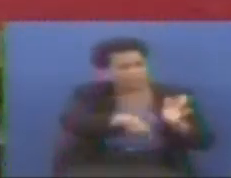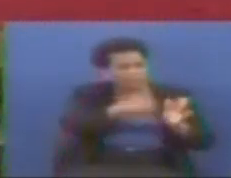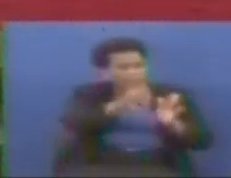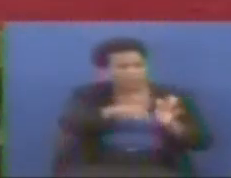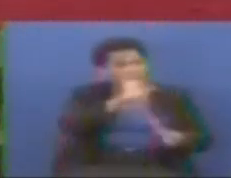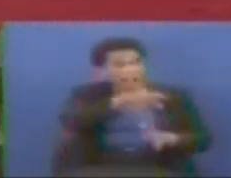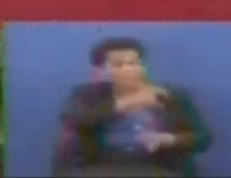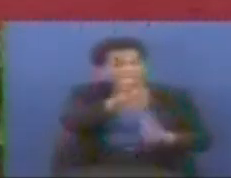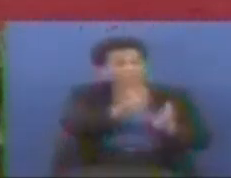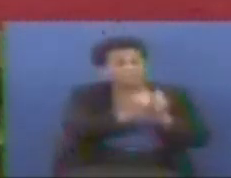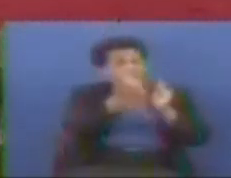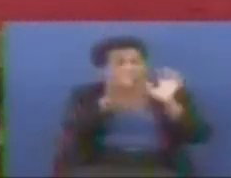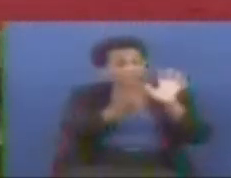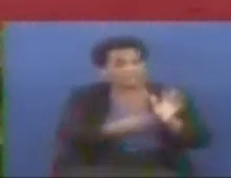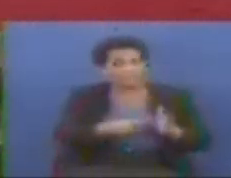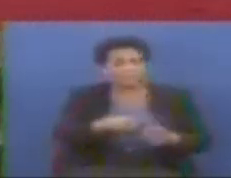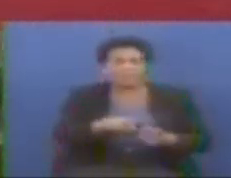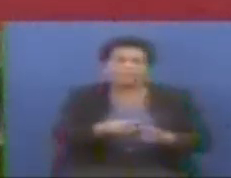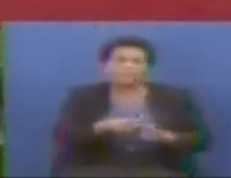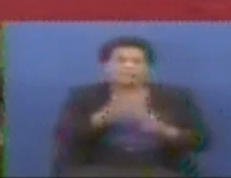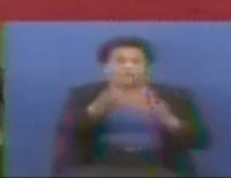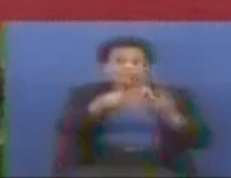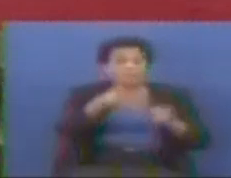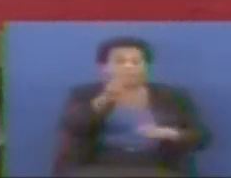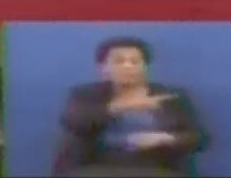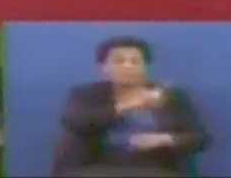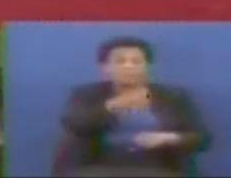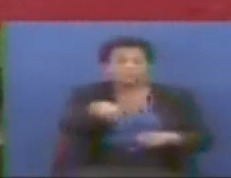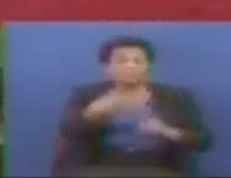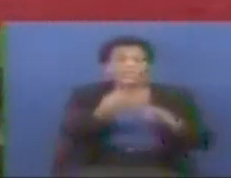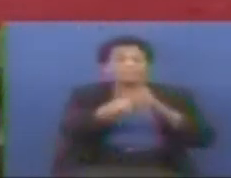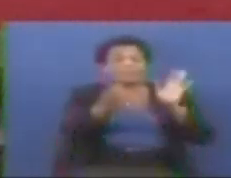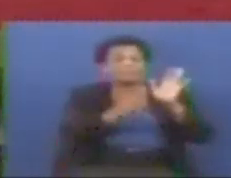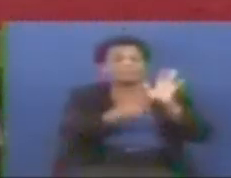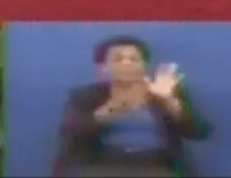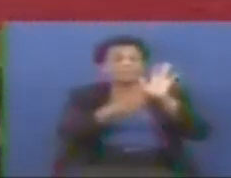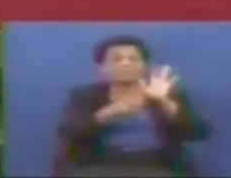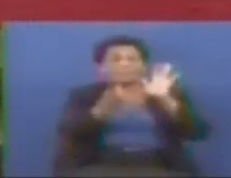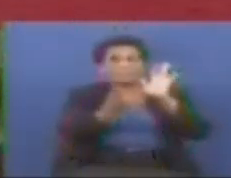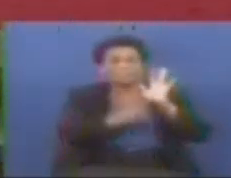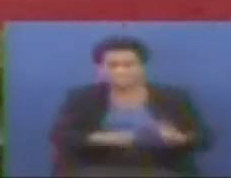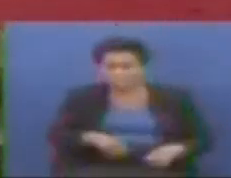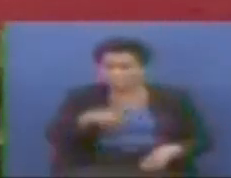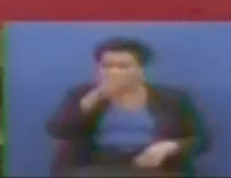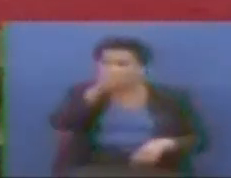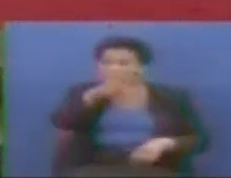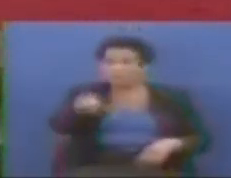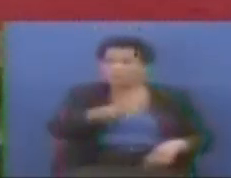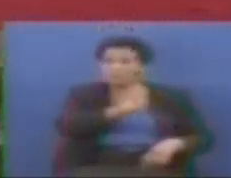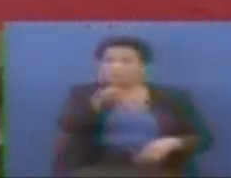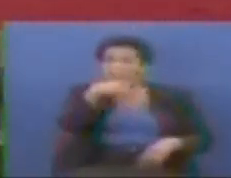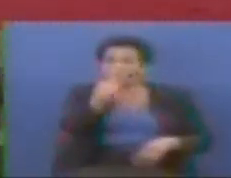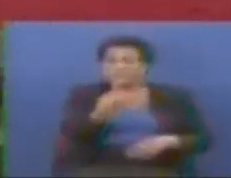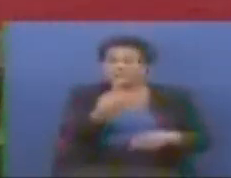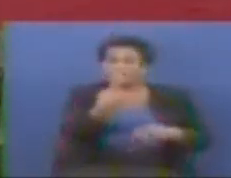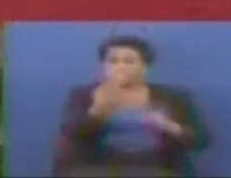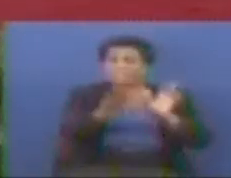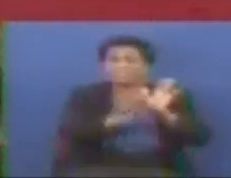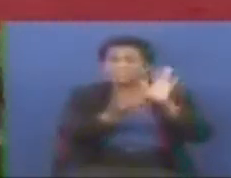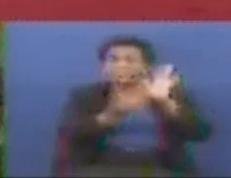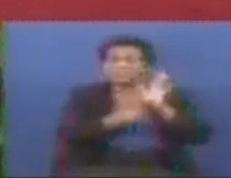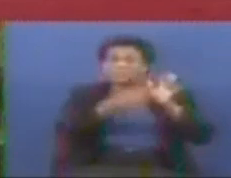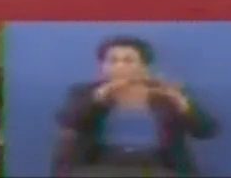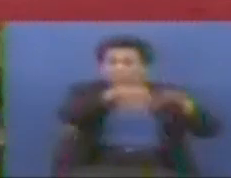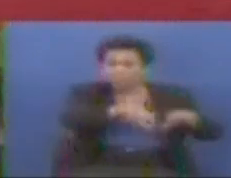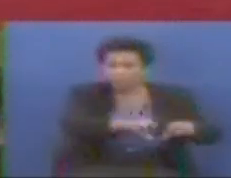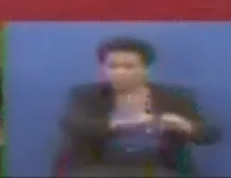ambavyo imeandikwa kwenye Biblia kwamba siku ya kuja kwa mwana wa Adam, mwana wa Mungu aliye hai, hakuna ajuaye siku wala